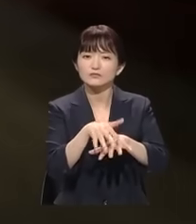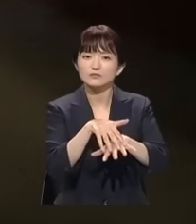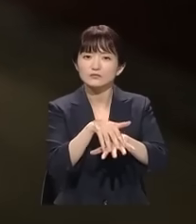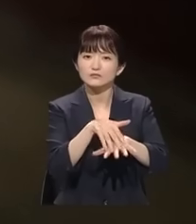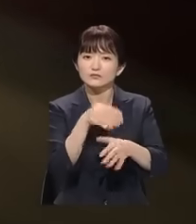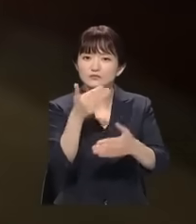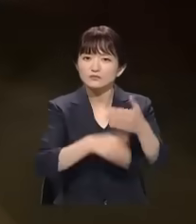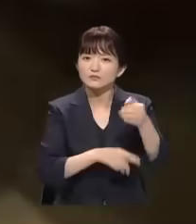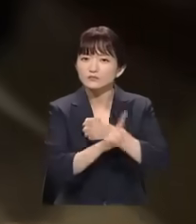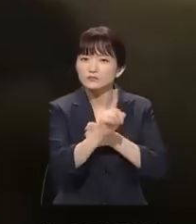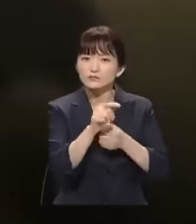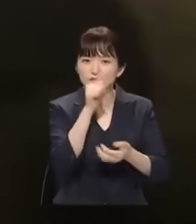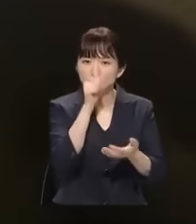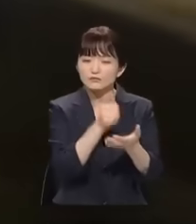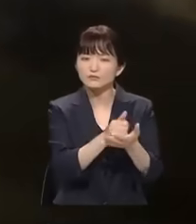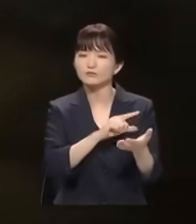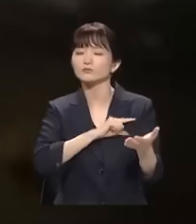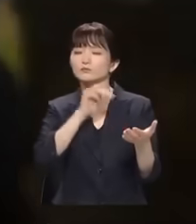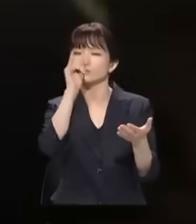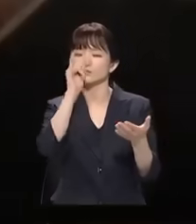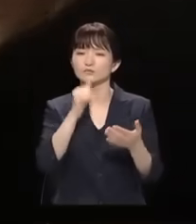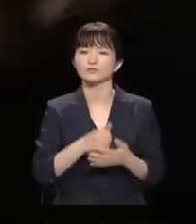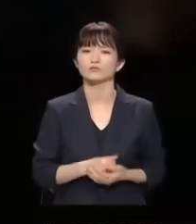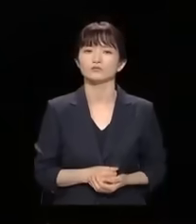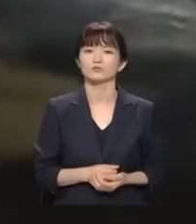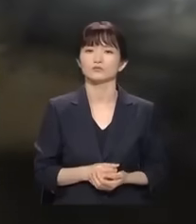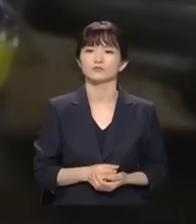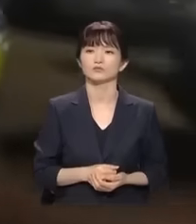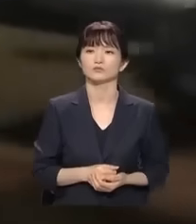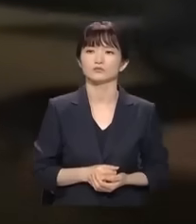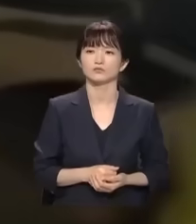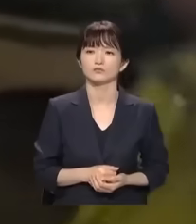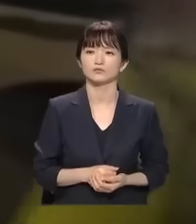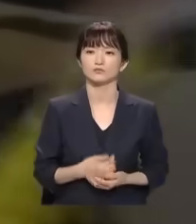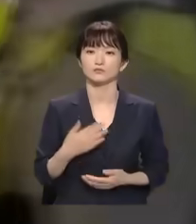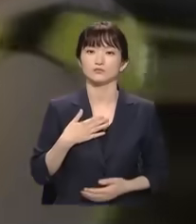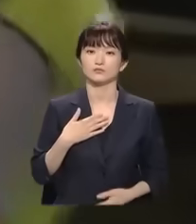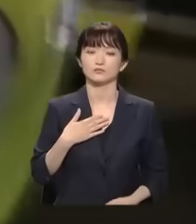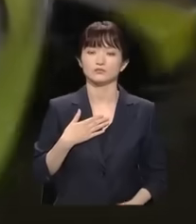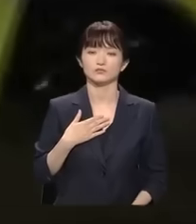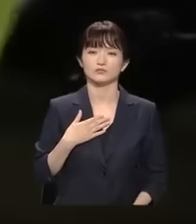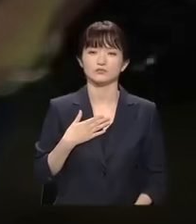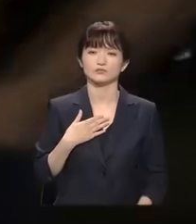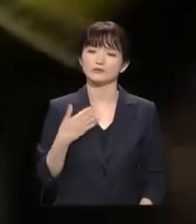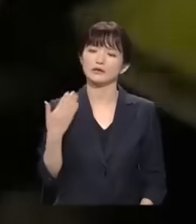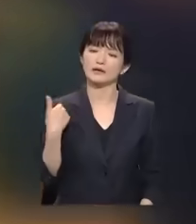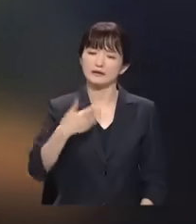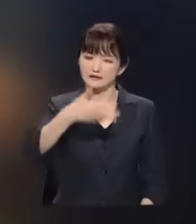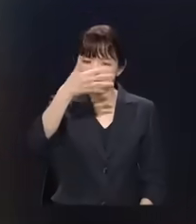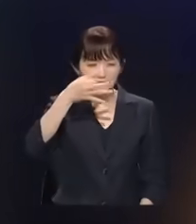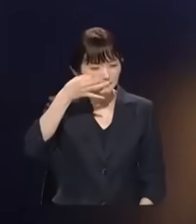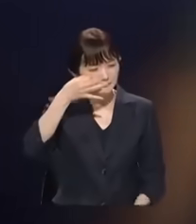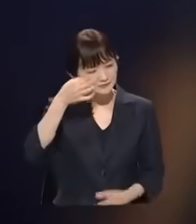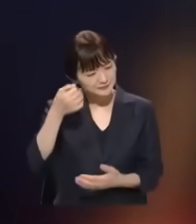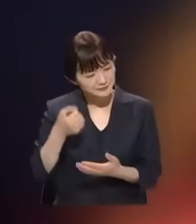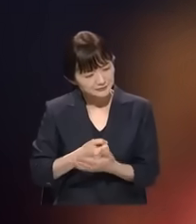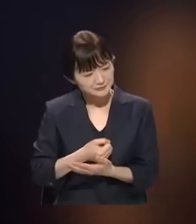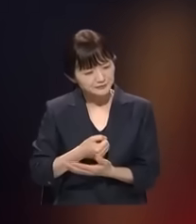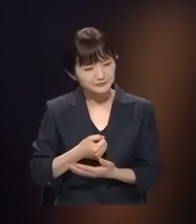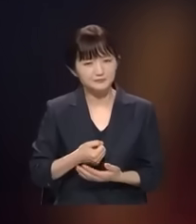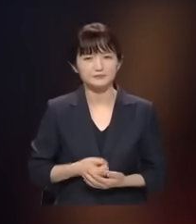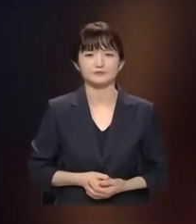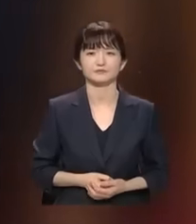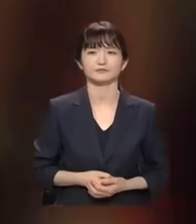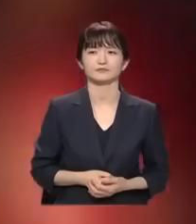그러니까요이 죄명도 있고 그러니까 저도 이제 사실 아까 저 영상을 보면서 가장 씁쓸했던 건 뭐 아까 엔코더 말씀하셨던 것처럼